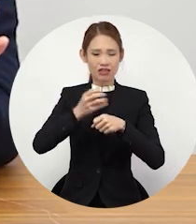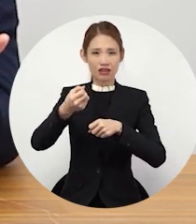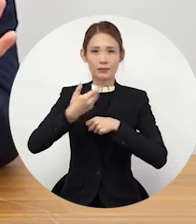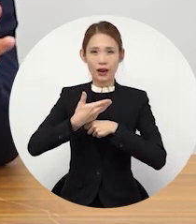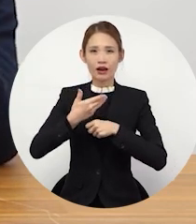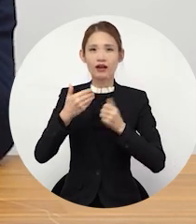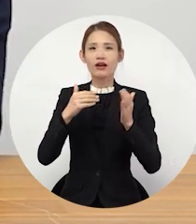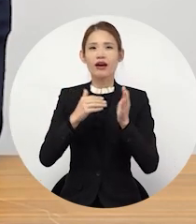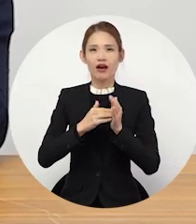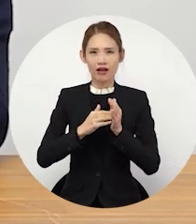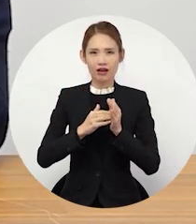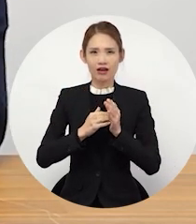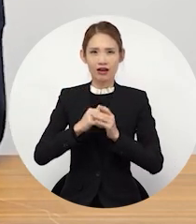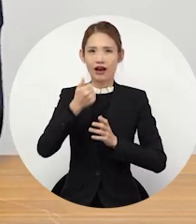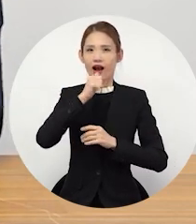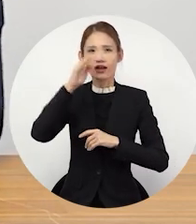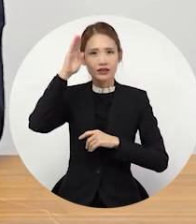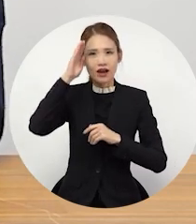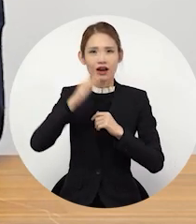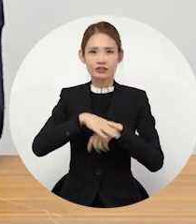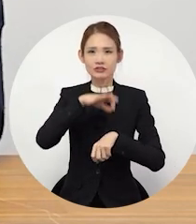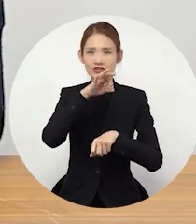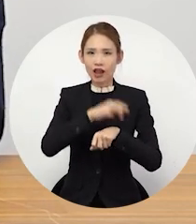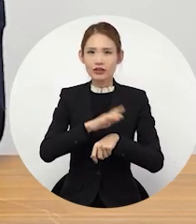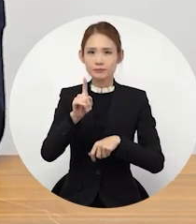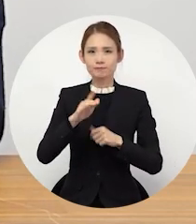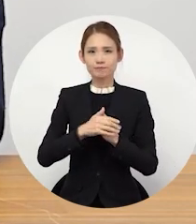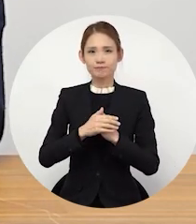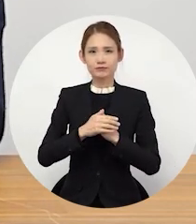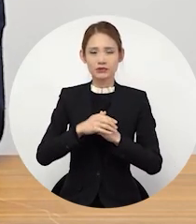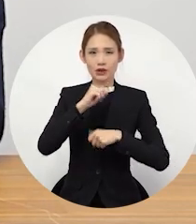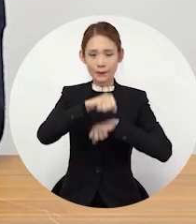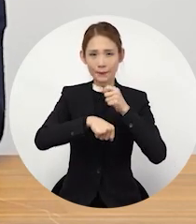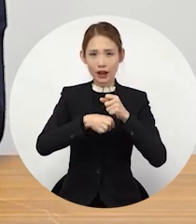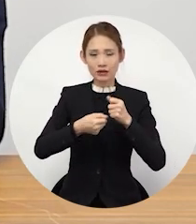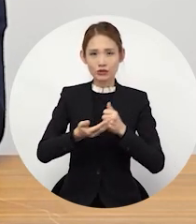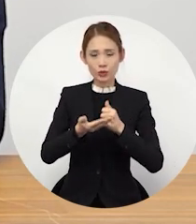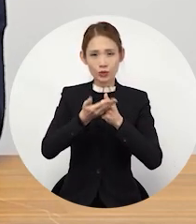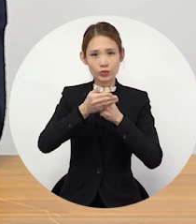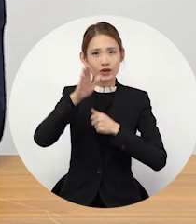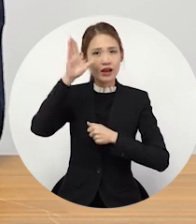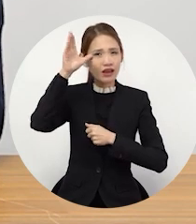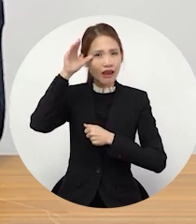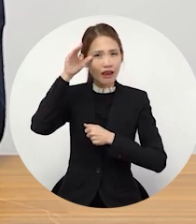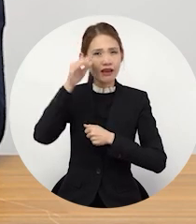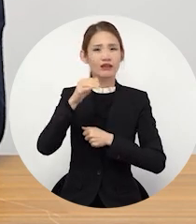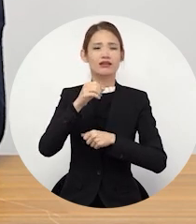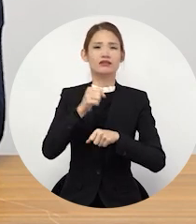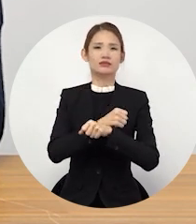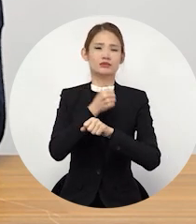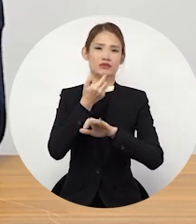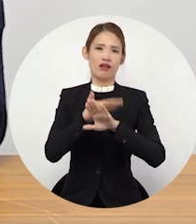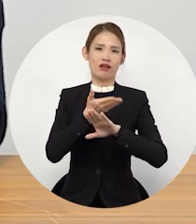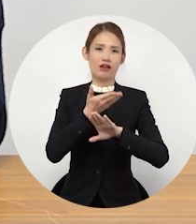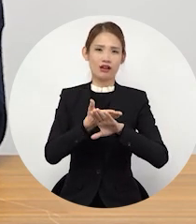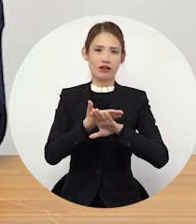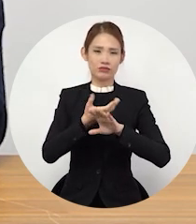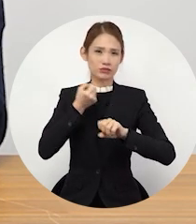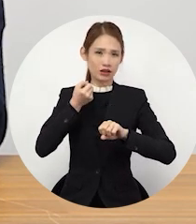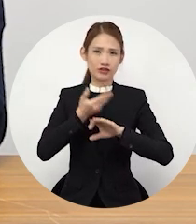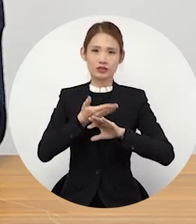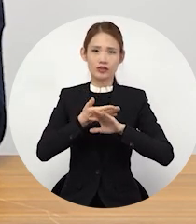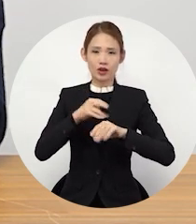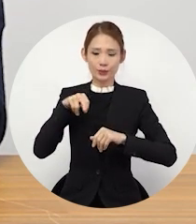전달을 해주세요. 맞아요. 그런데 안내견이 단순한 정말 반려동물의 개념이 아니기 때문에 맞아요.